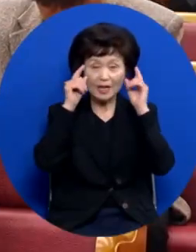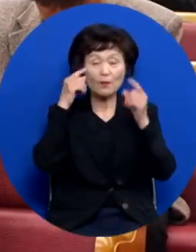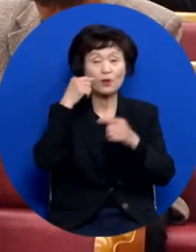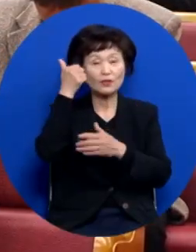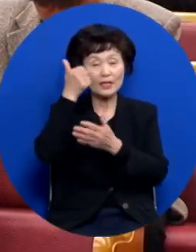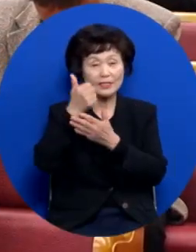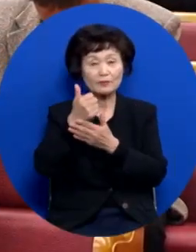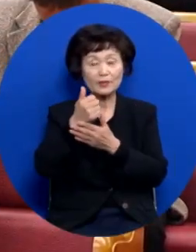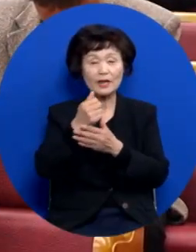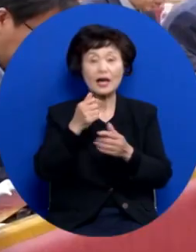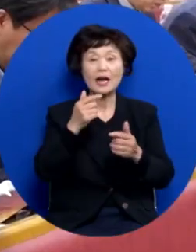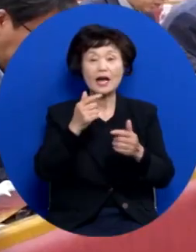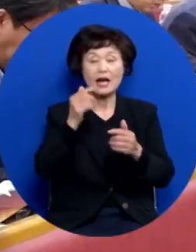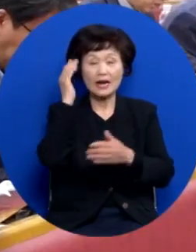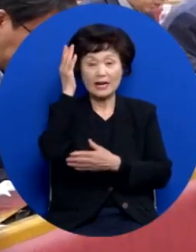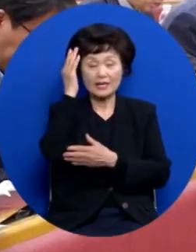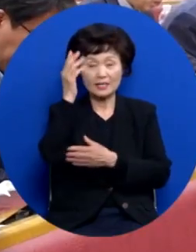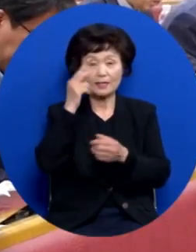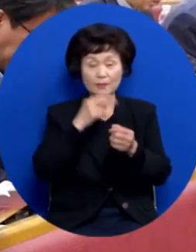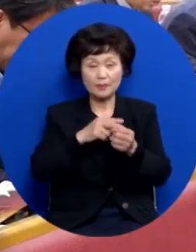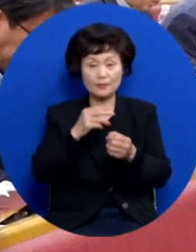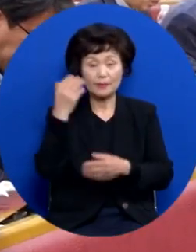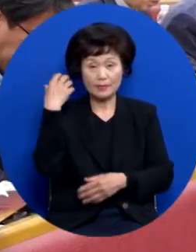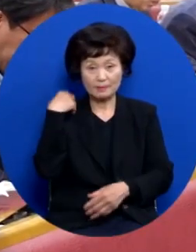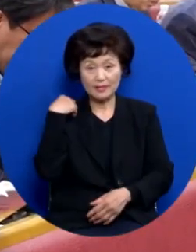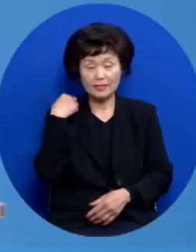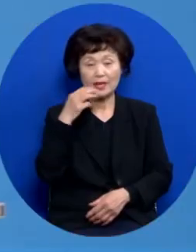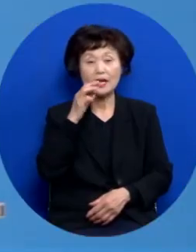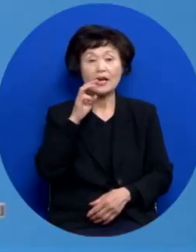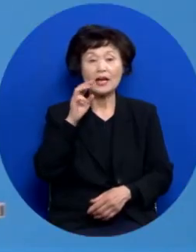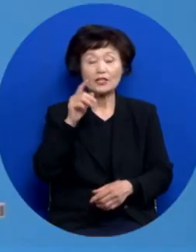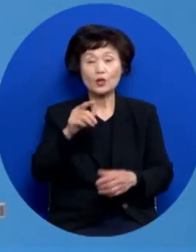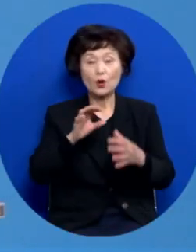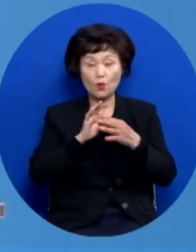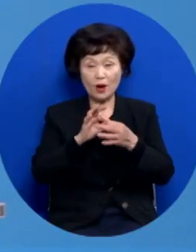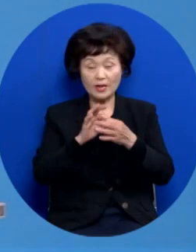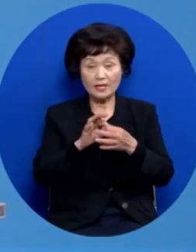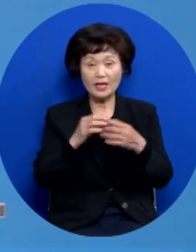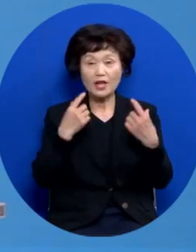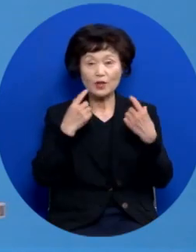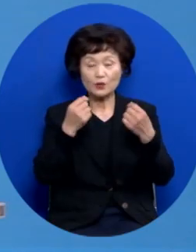신현철 목사가 강연자로 함께해 WEA와의